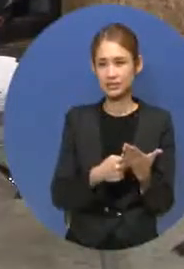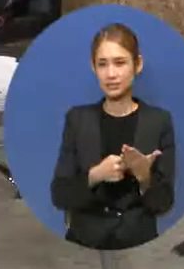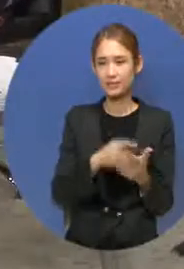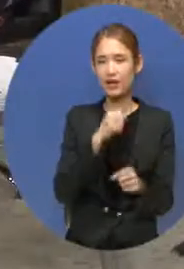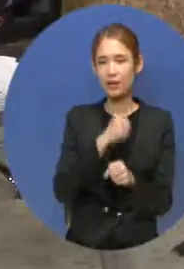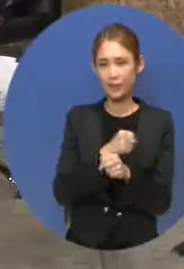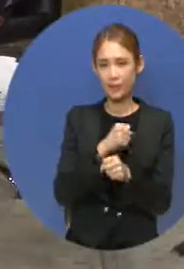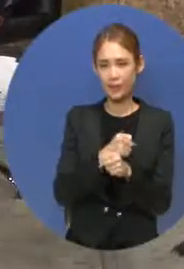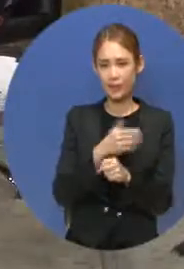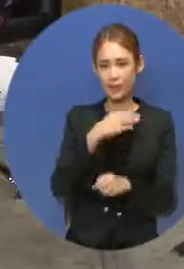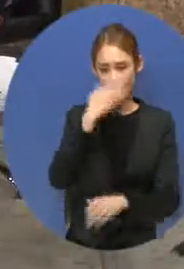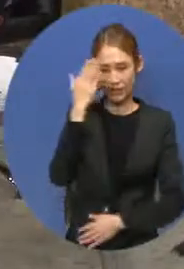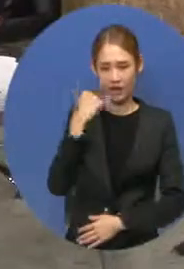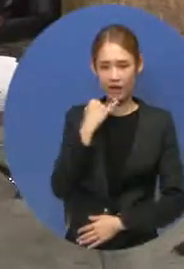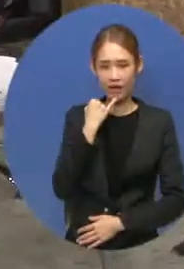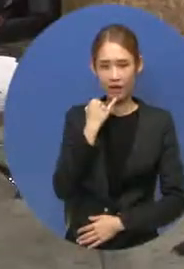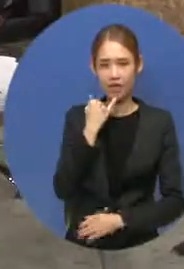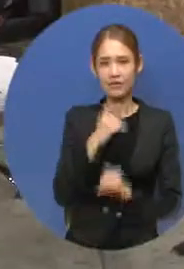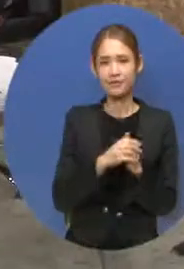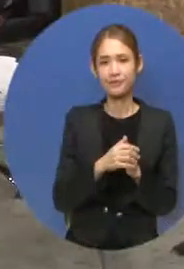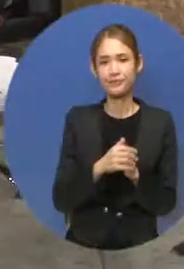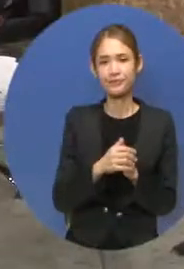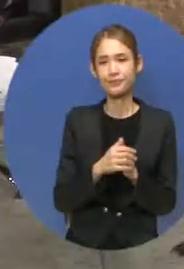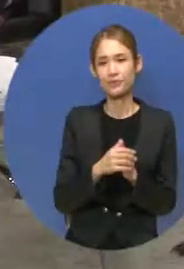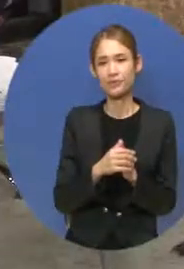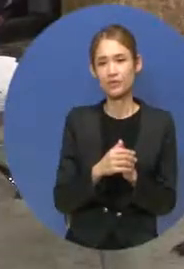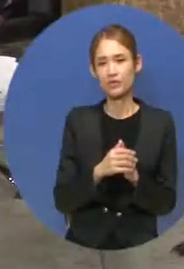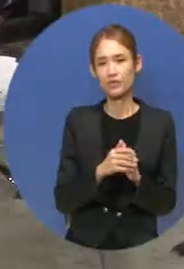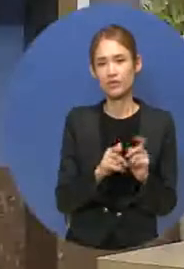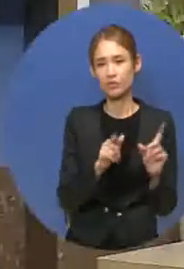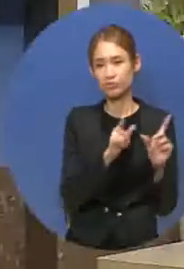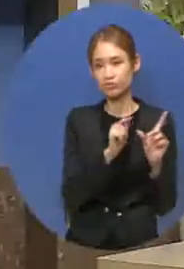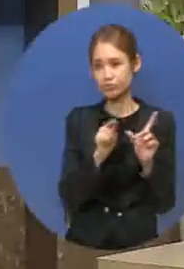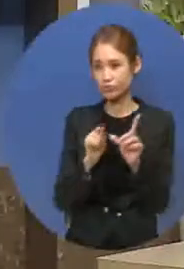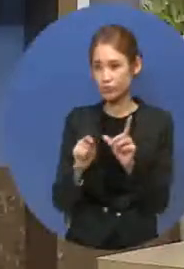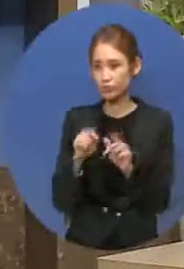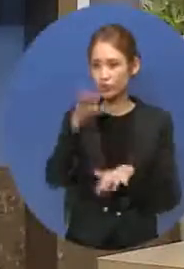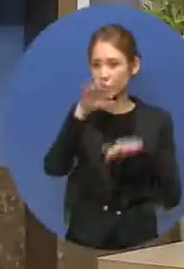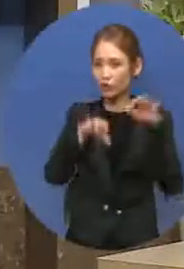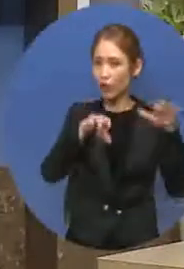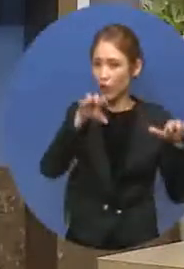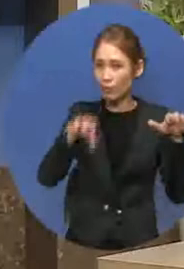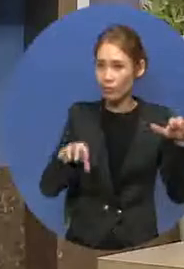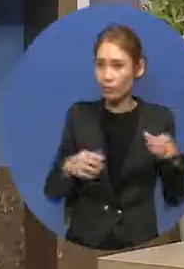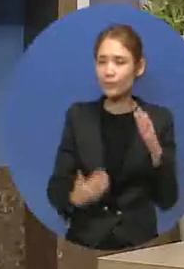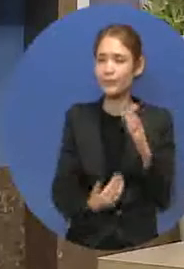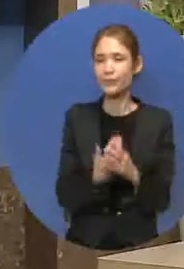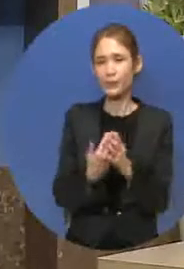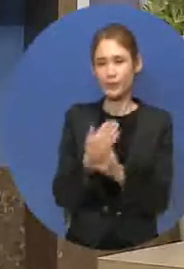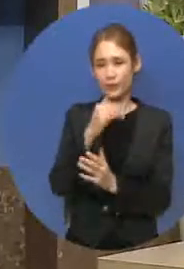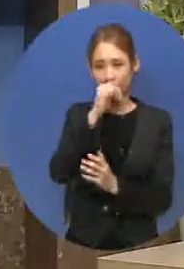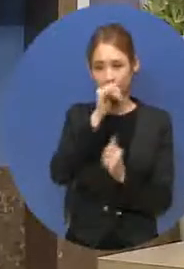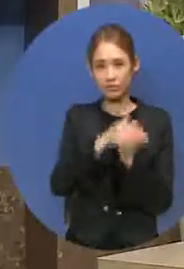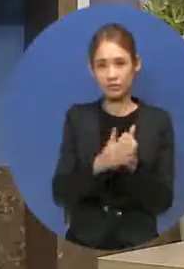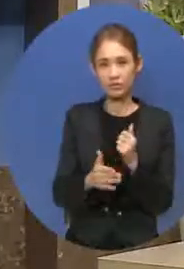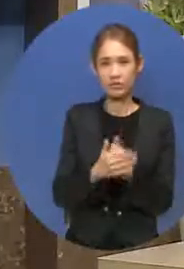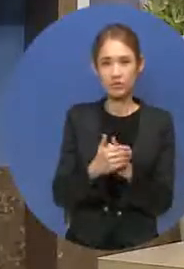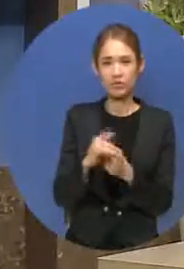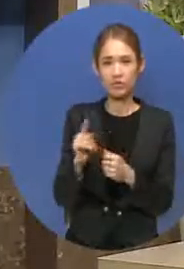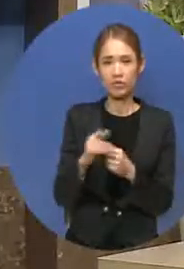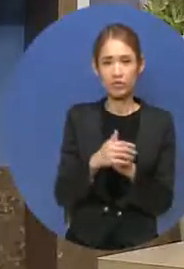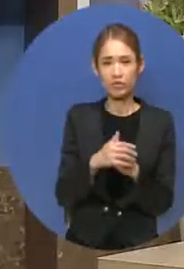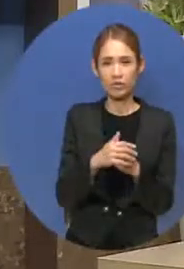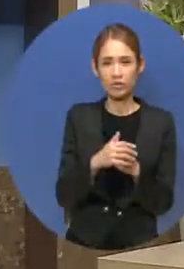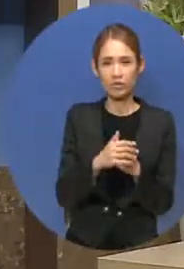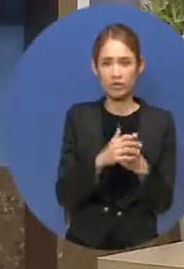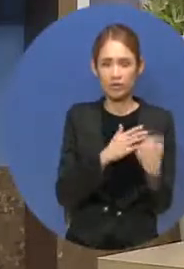다행이었습니다. 그러니까요. 근데 이게 정말 이 부분적으로 또 그리고 산발적으로 발생을 하다 보니까 뭔가 한순간도